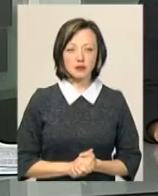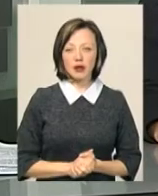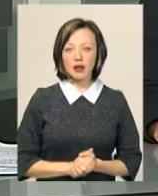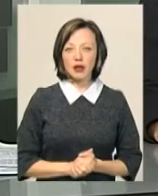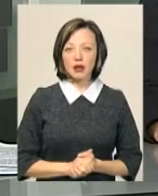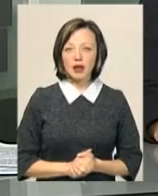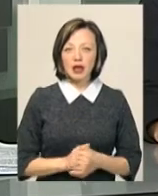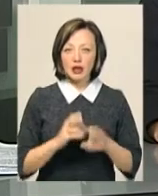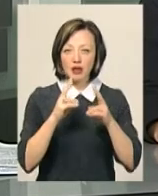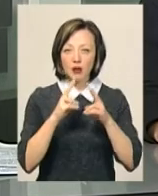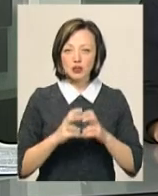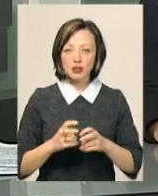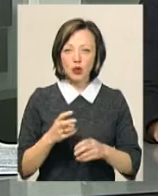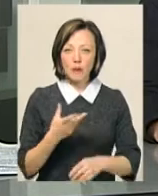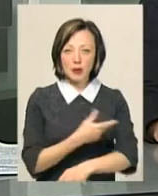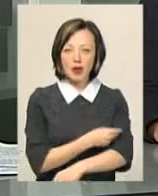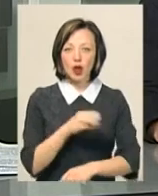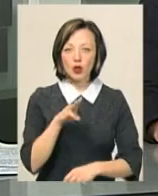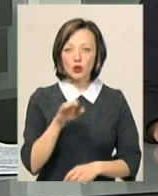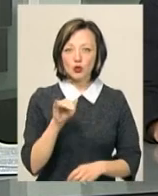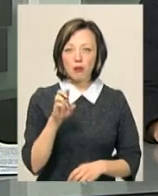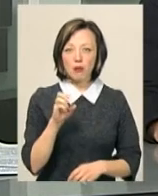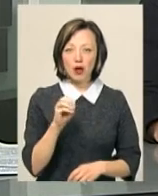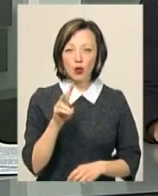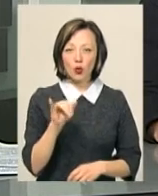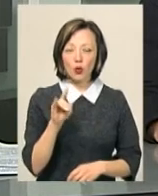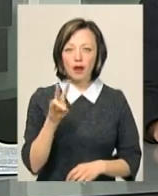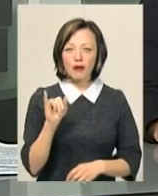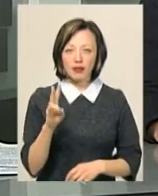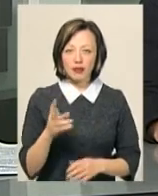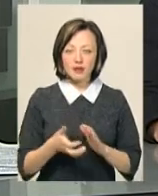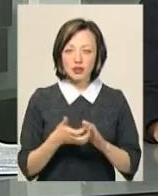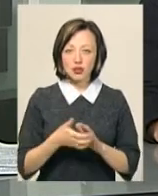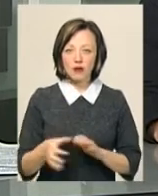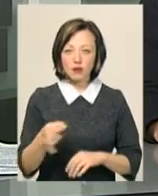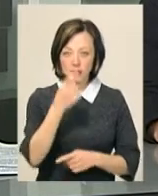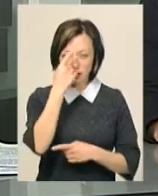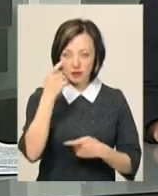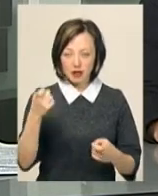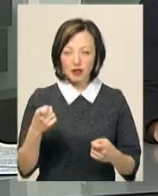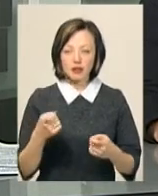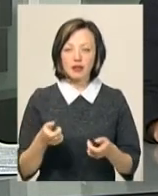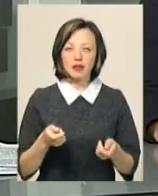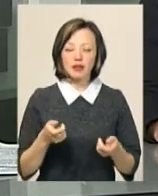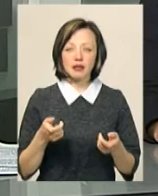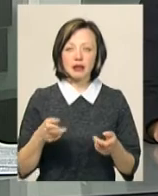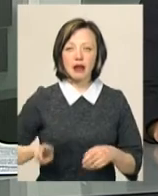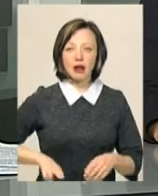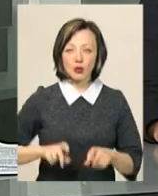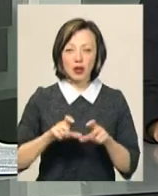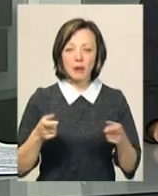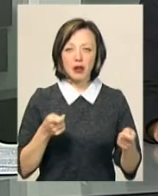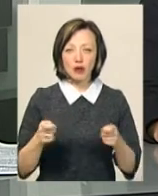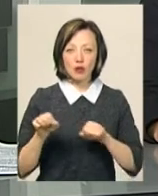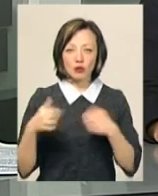Діагностичного препарату туберкуліну не вистачає в області. Про це заявив директор Департаменту охорони здоров'я Яків Цуглевич. Наразі в лікувальних